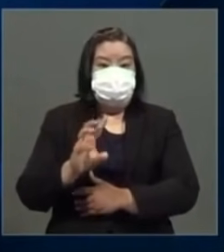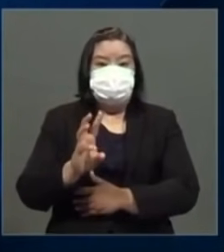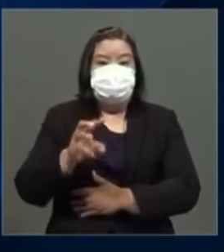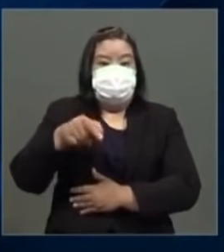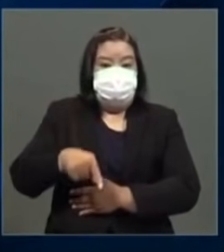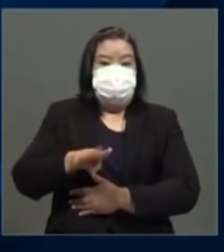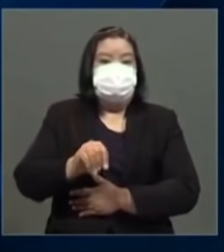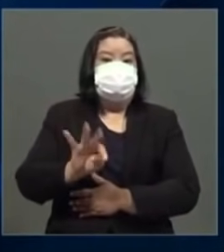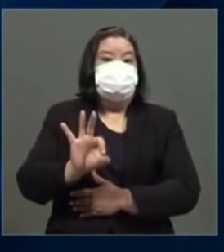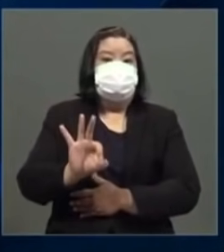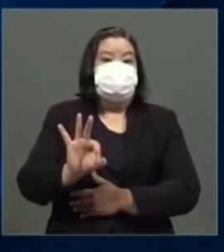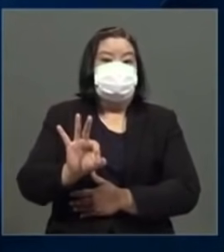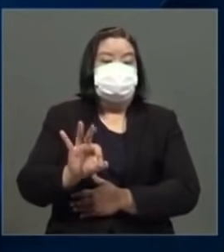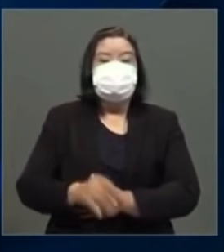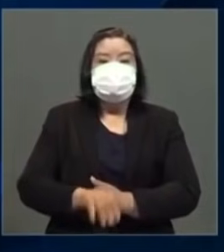6,049